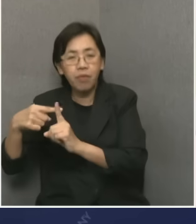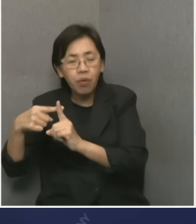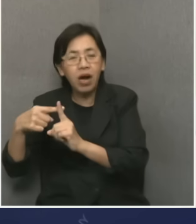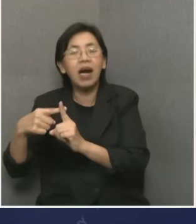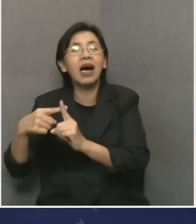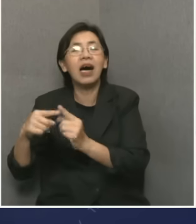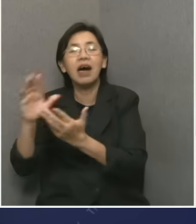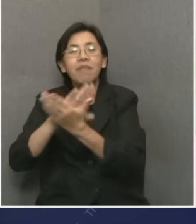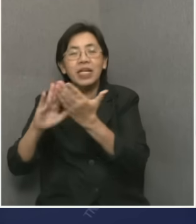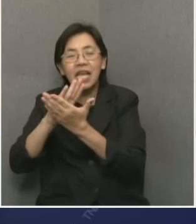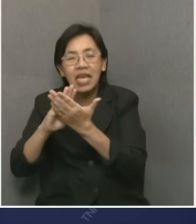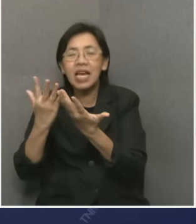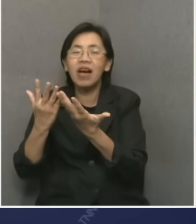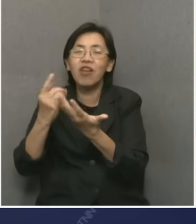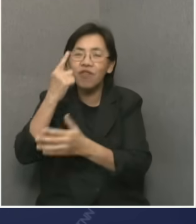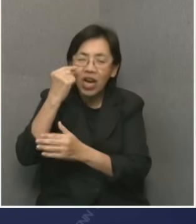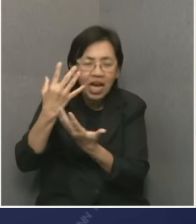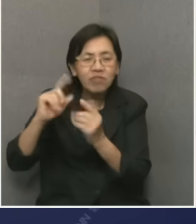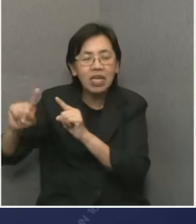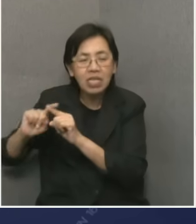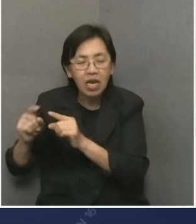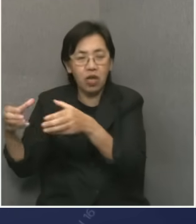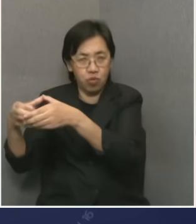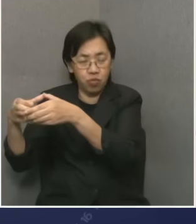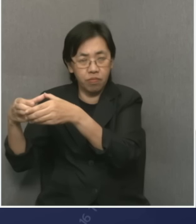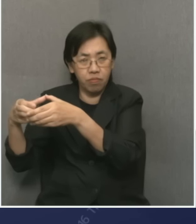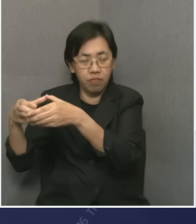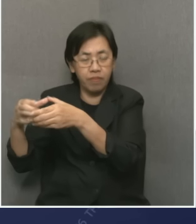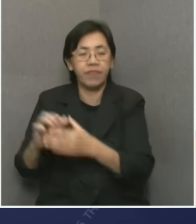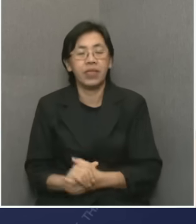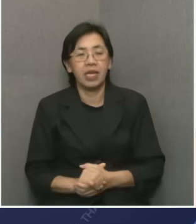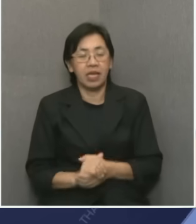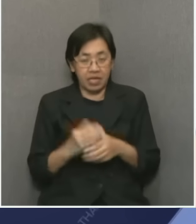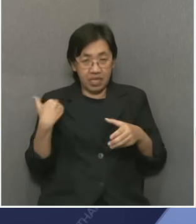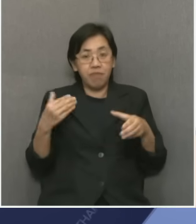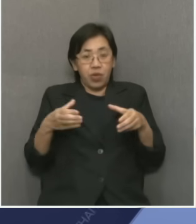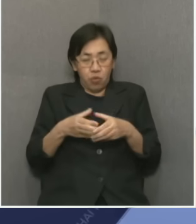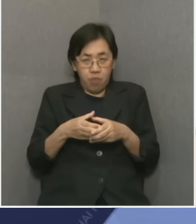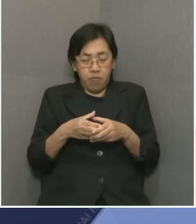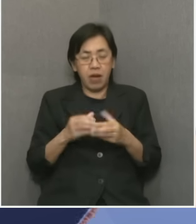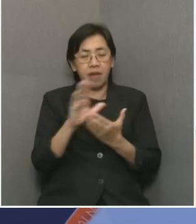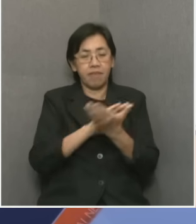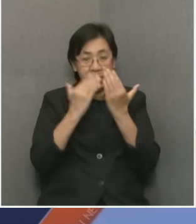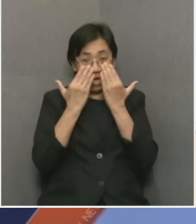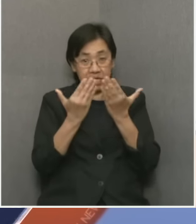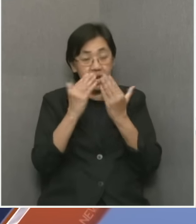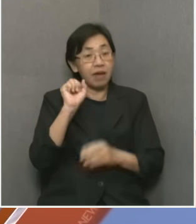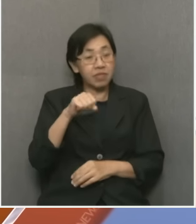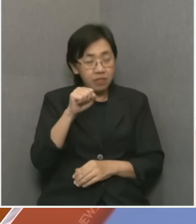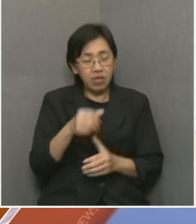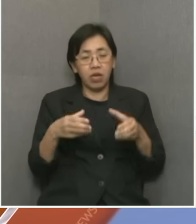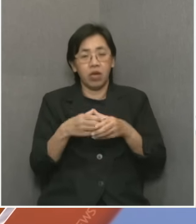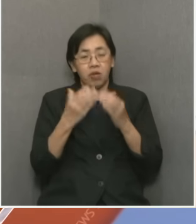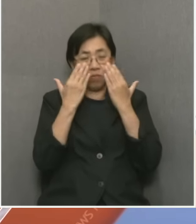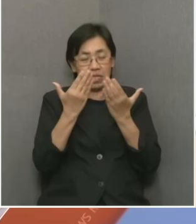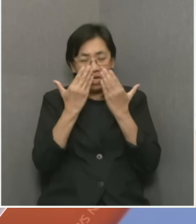ตะวันตกนะฮะนาโต้ก็เป็นอีกดุลหนึ่งแต่ในขณะเดียวกันเนี่ยมันมีกลุ่มประเทศโลกมุสลิมใช่ไหมฮ ะ ก็เป็นดุลหนึ่